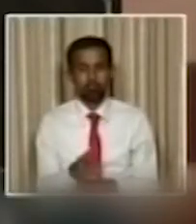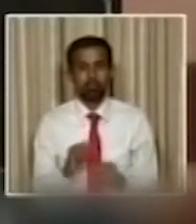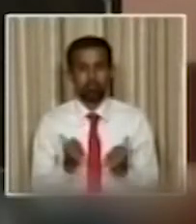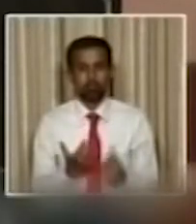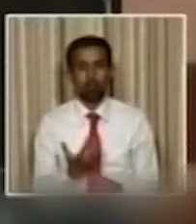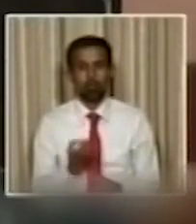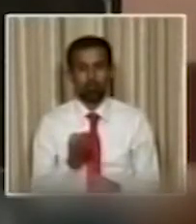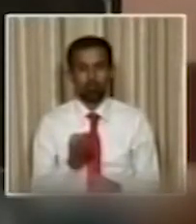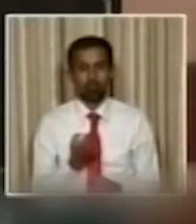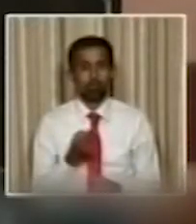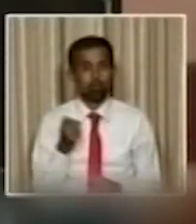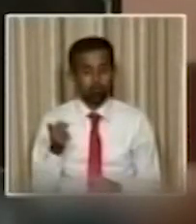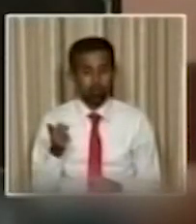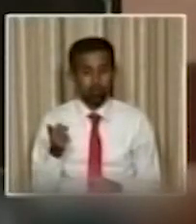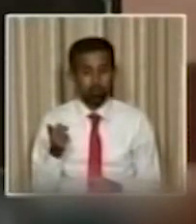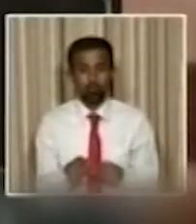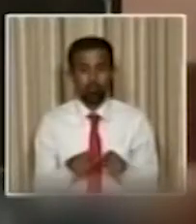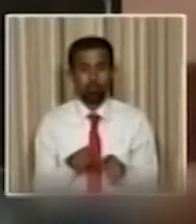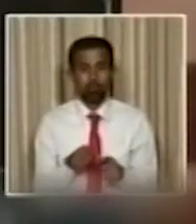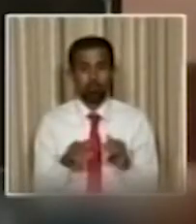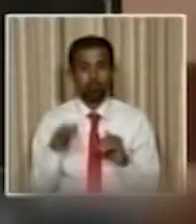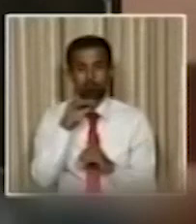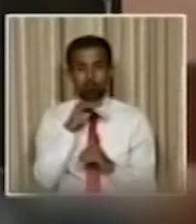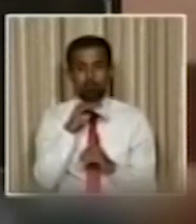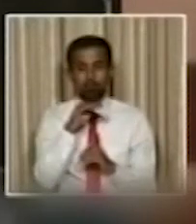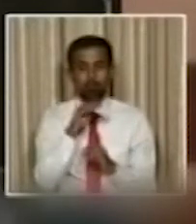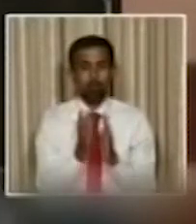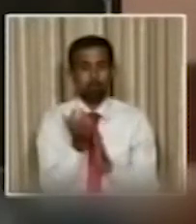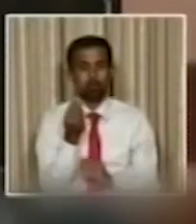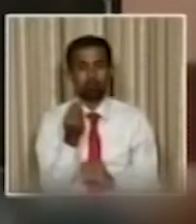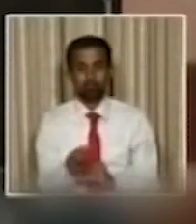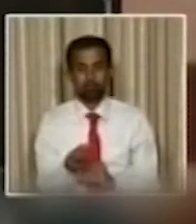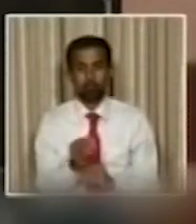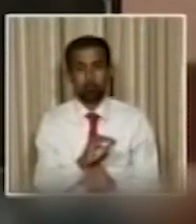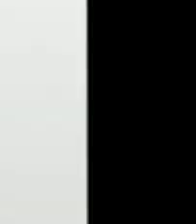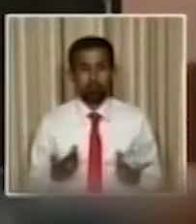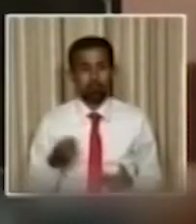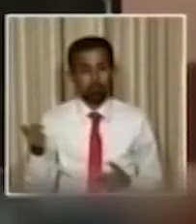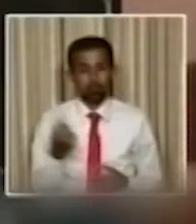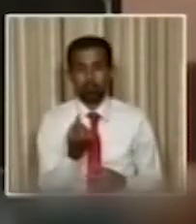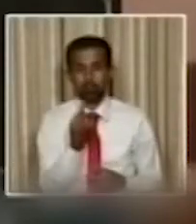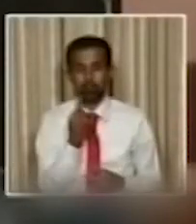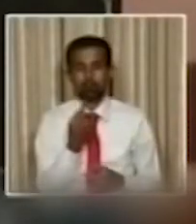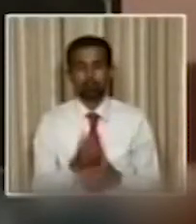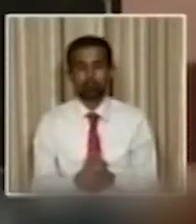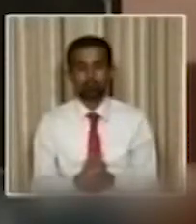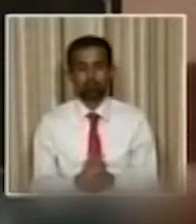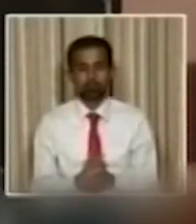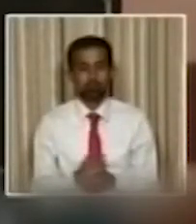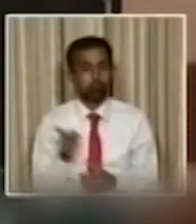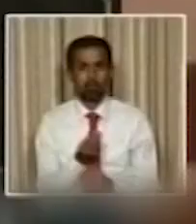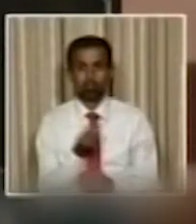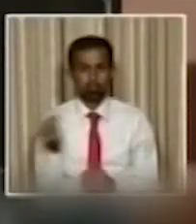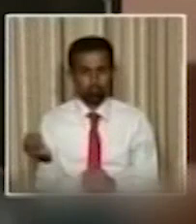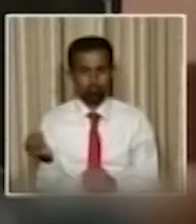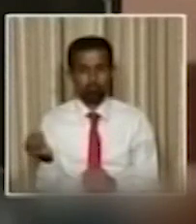உரிமை வழங்கிட்டு அவங்க தொழிலாளர் ஸ்தானத்துல இருந்து மேல வந்துருவாங்க. ஆனா அந்த மாதிரி ஒரு சிந்தனையை வச்சுக்கிட்டு நம்ம நாட்டை முன்னால கொண்டு போக முடியாது. இந்த மக்களுக்கு நாங்க வந்து காணி உரிமை